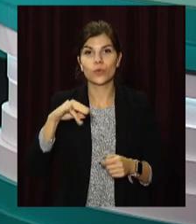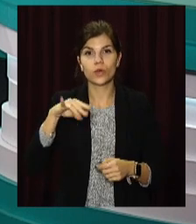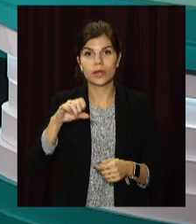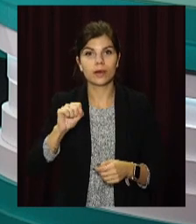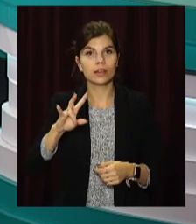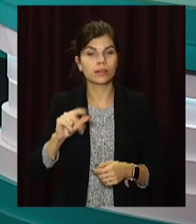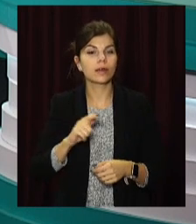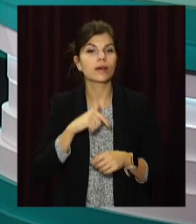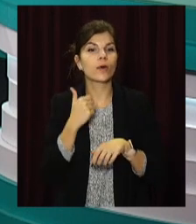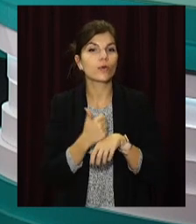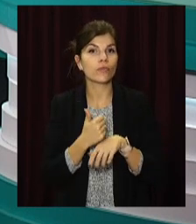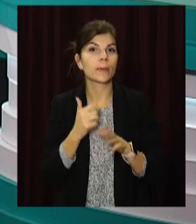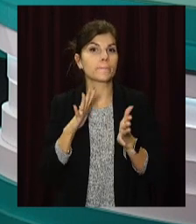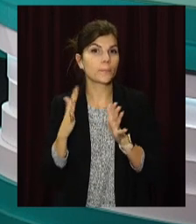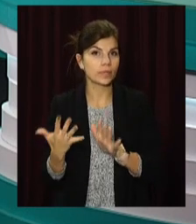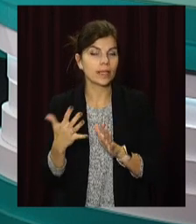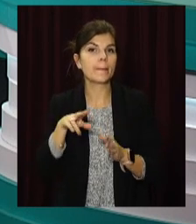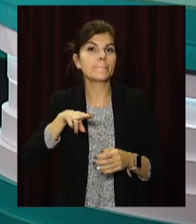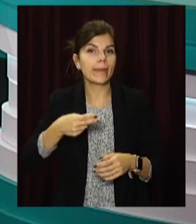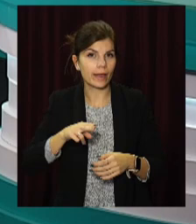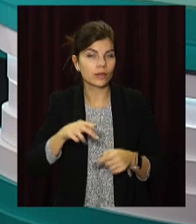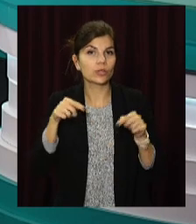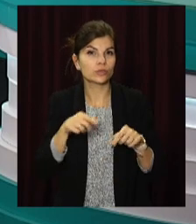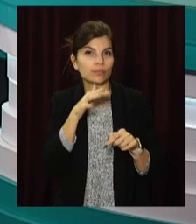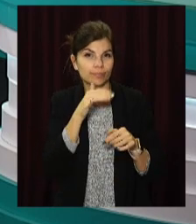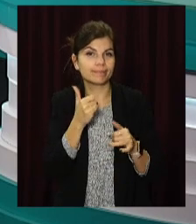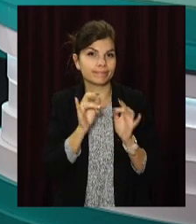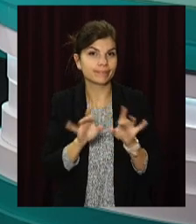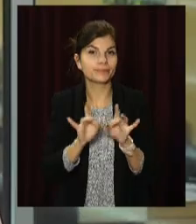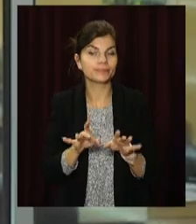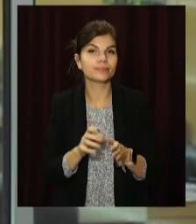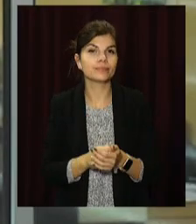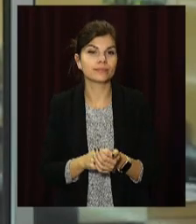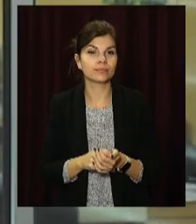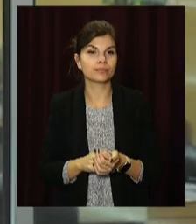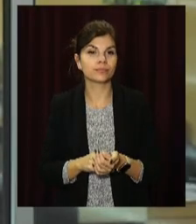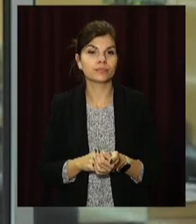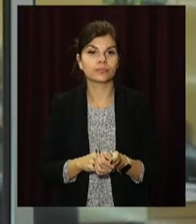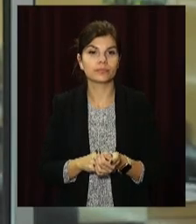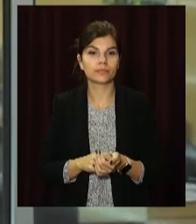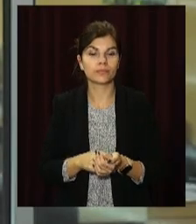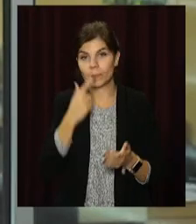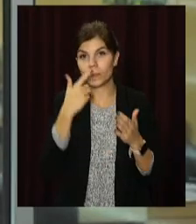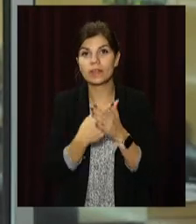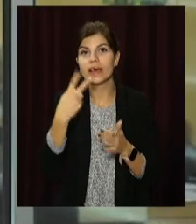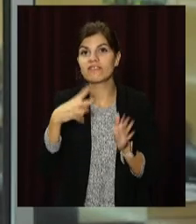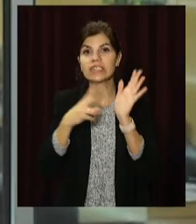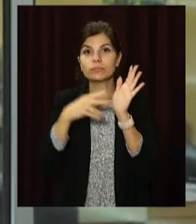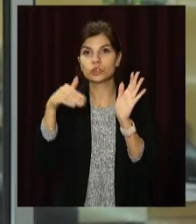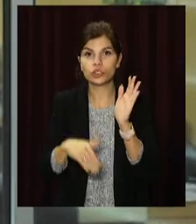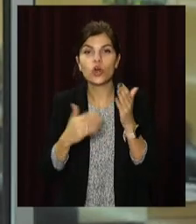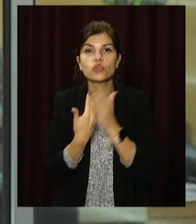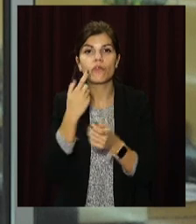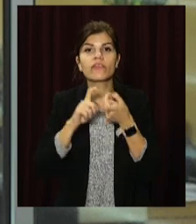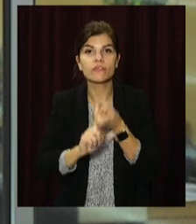Юліана Пуговкіна. І про головні події п'ятниці на цю годину – далі у випуску. Майже 27 тисяч